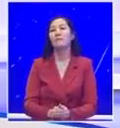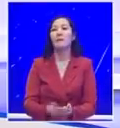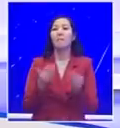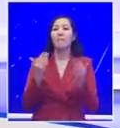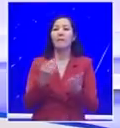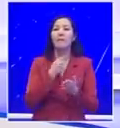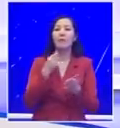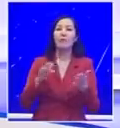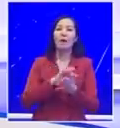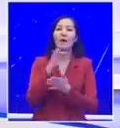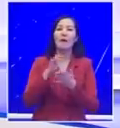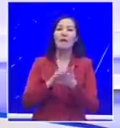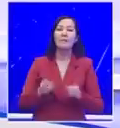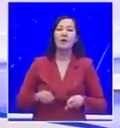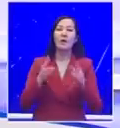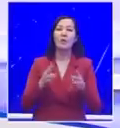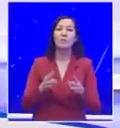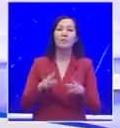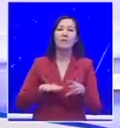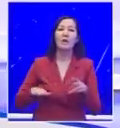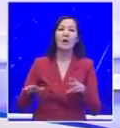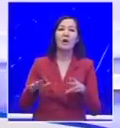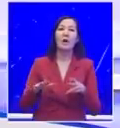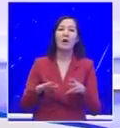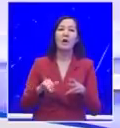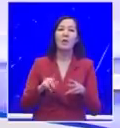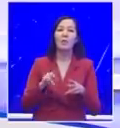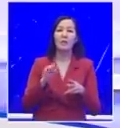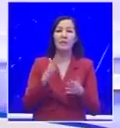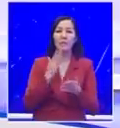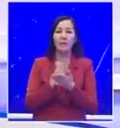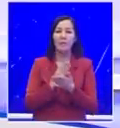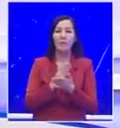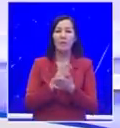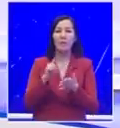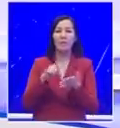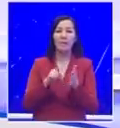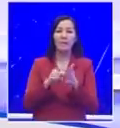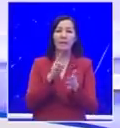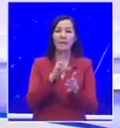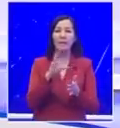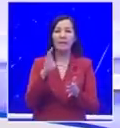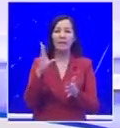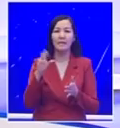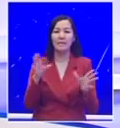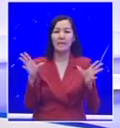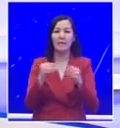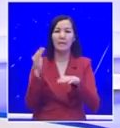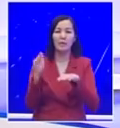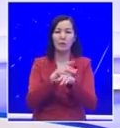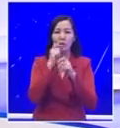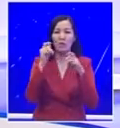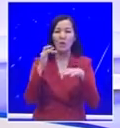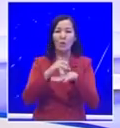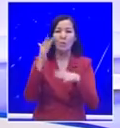Биыл Талдықорған қаласында қауіпсіз аулалар пайда болды. Тәртіп сақшылары мен пәтер иелері кооперативі бірлесіп егіс жасады. Көпқабатты